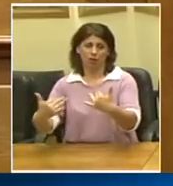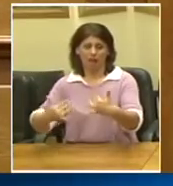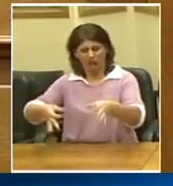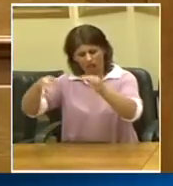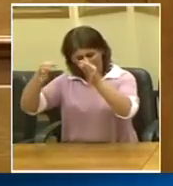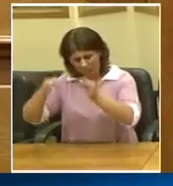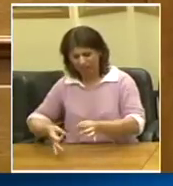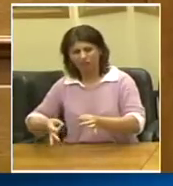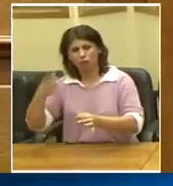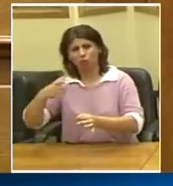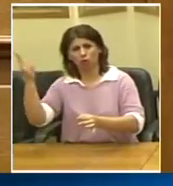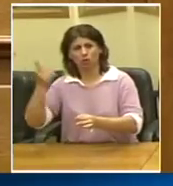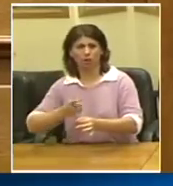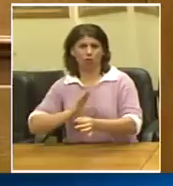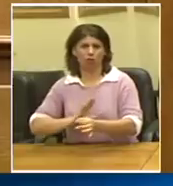και ολοκληρωτική.